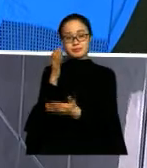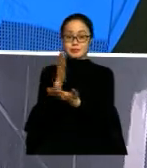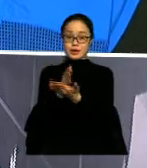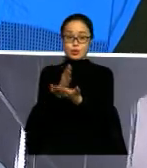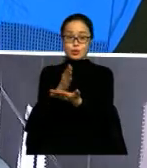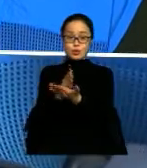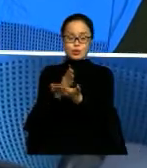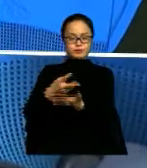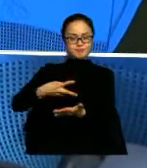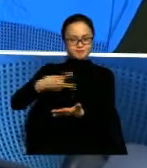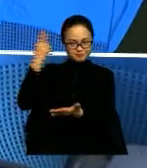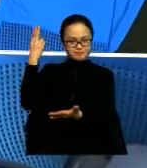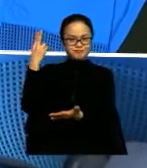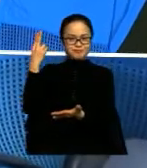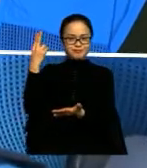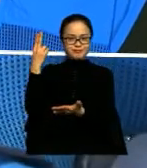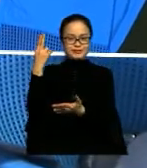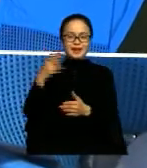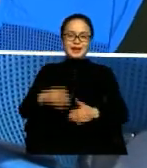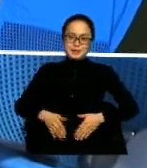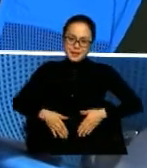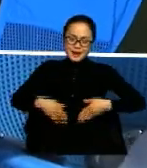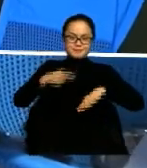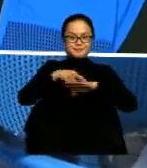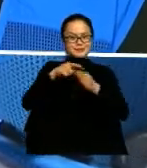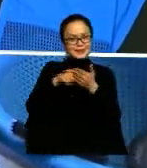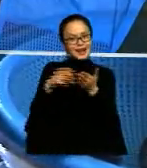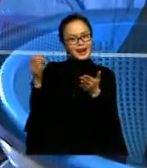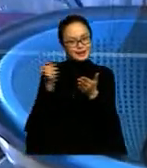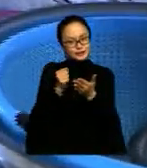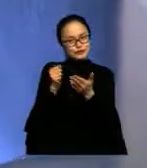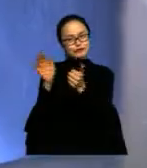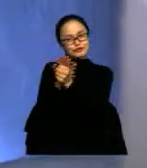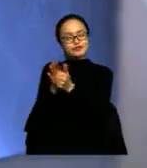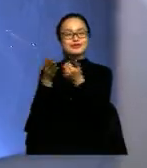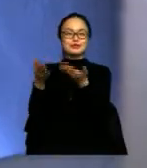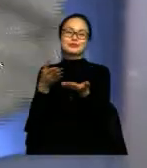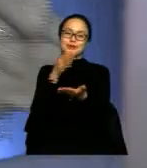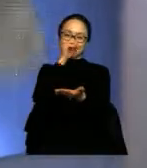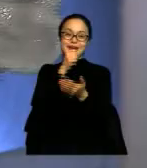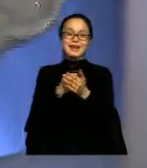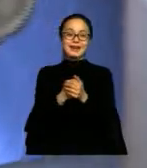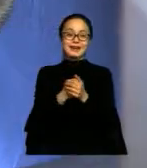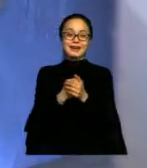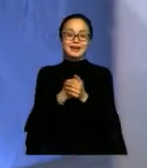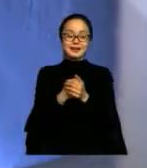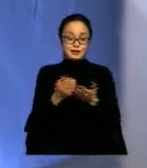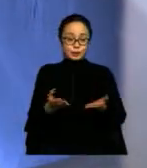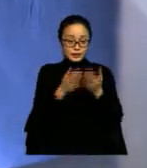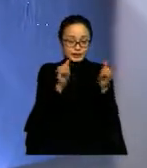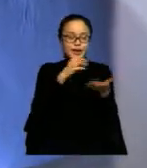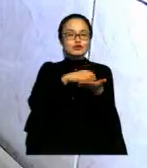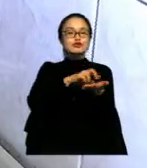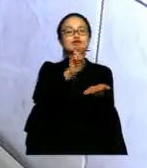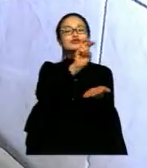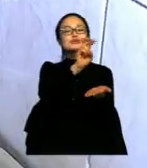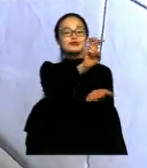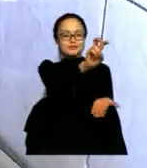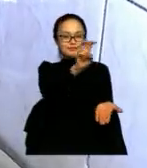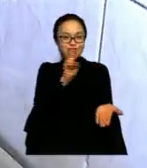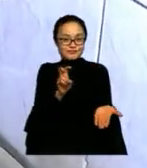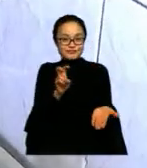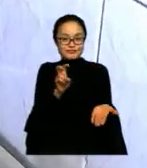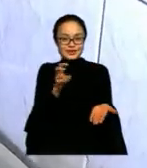더 따뜻한 마음으로 볼 수 있게 된 것 같아요. 20여 명의 봉사자들은 모두